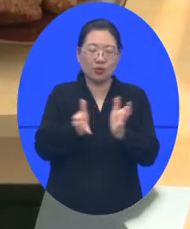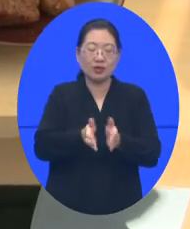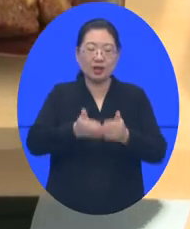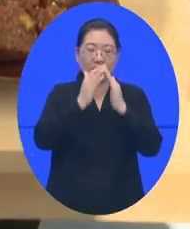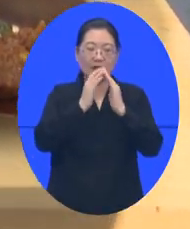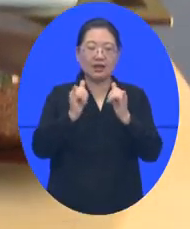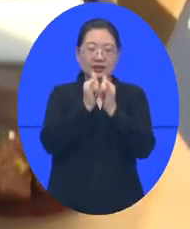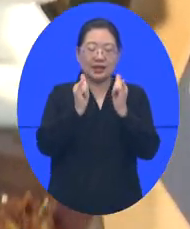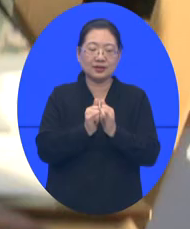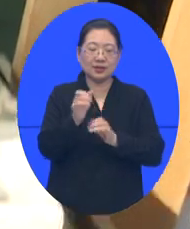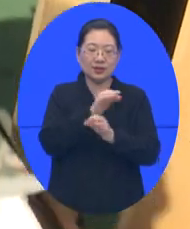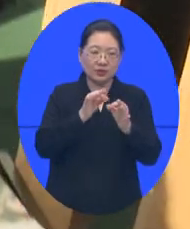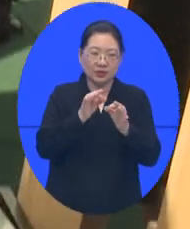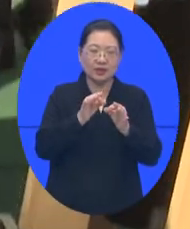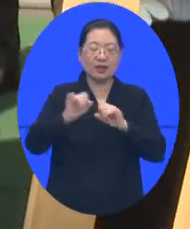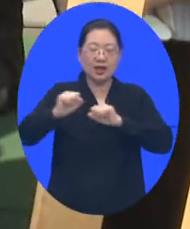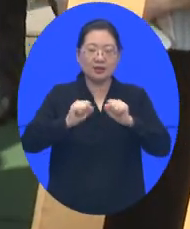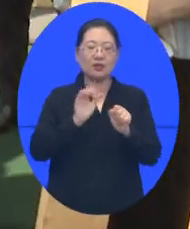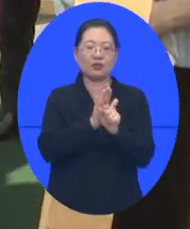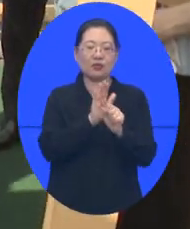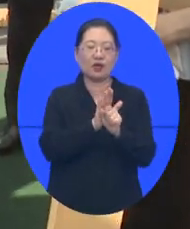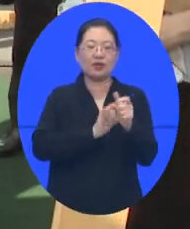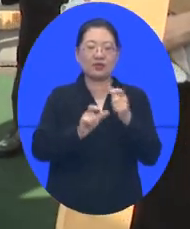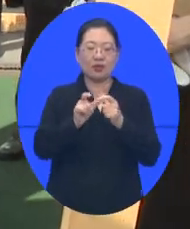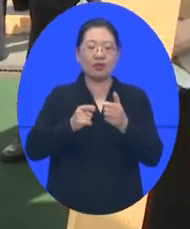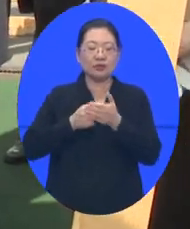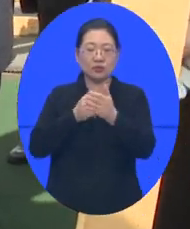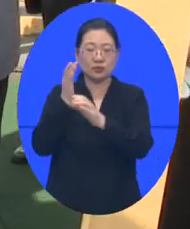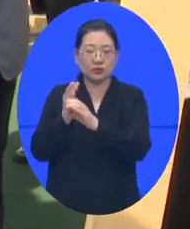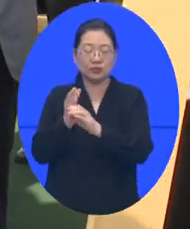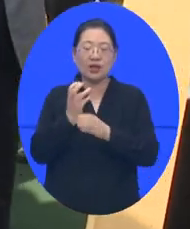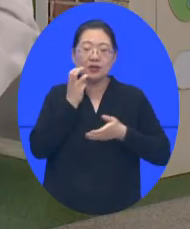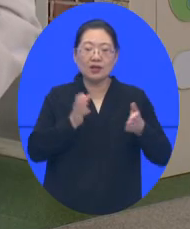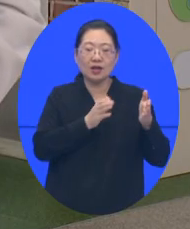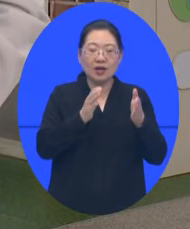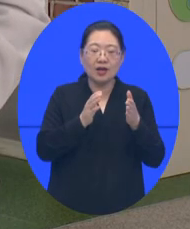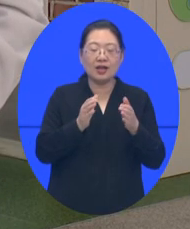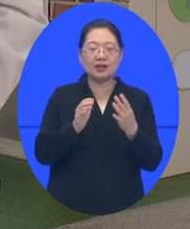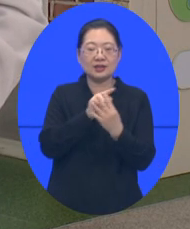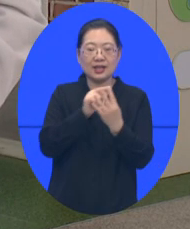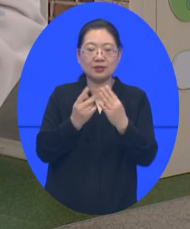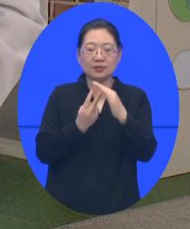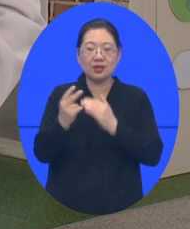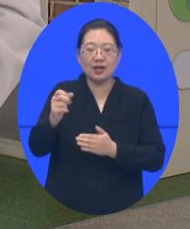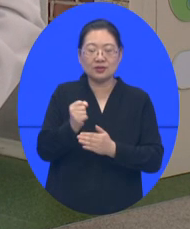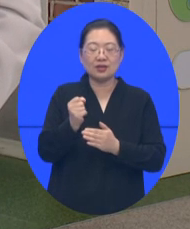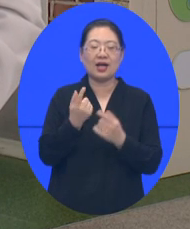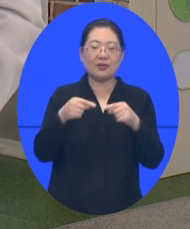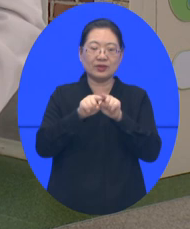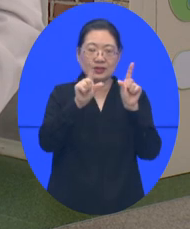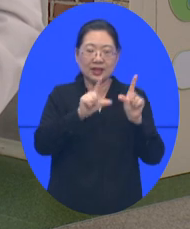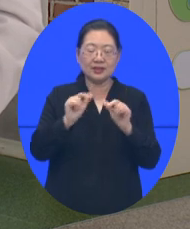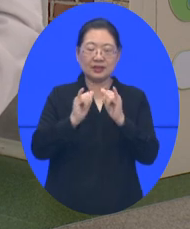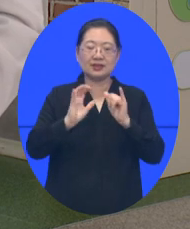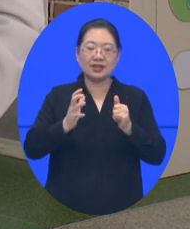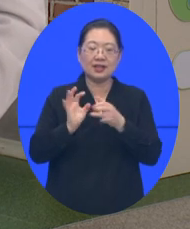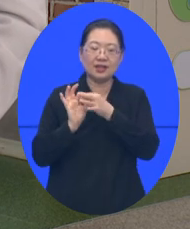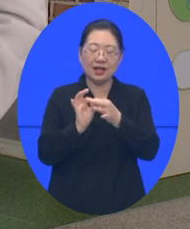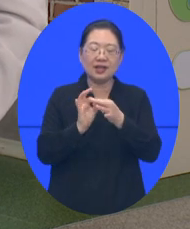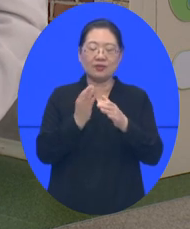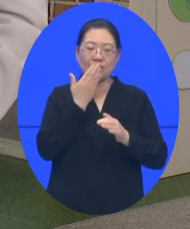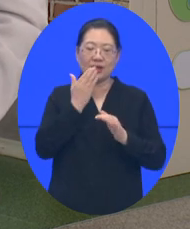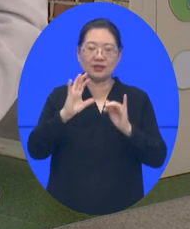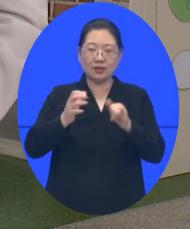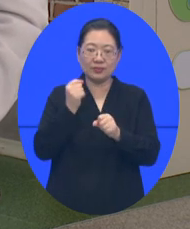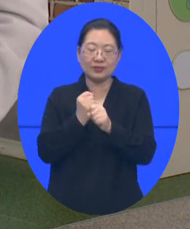경제원을 설립하는 등 사회적 경제 활성화를 적극 추진해오고 있습니다. 경기도의 네 가지 비전으로 더불어 사는 세상,